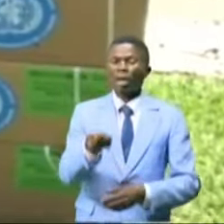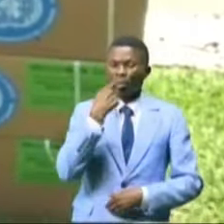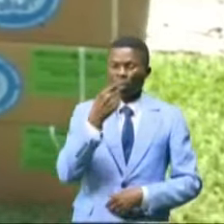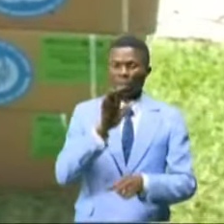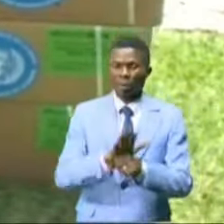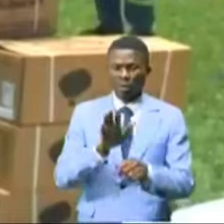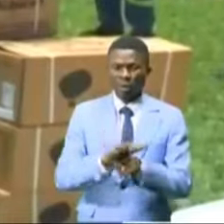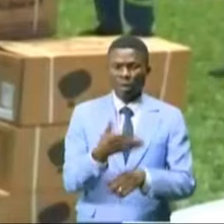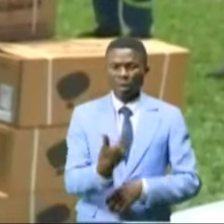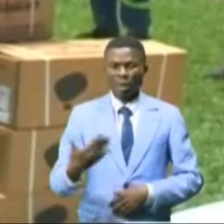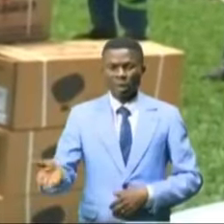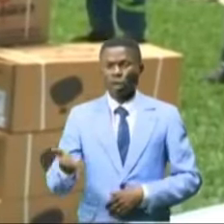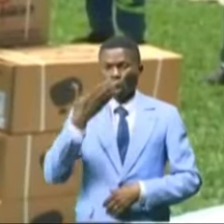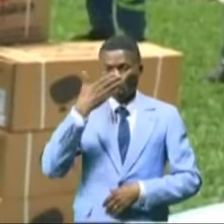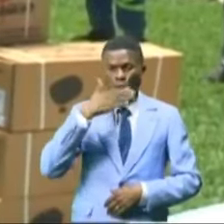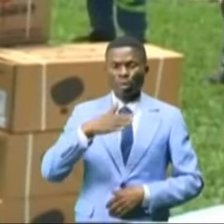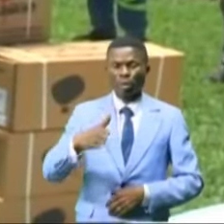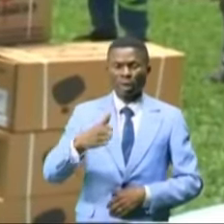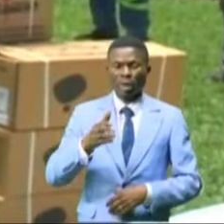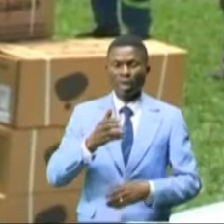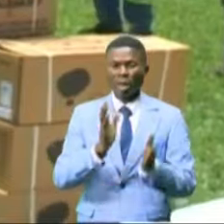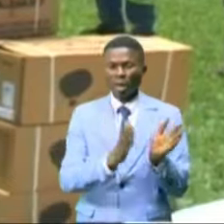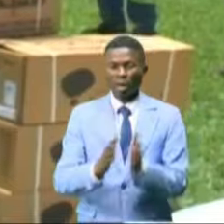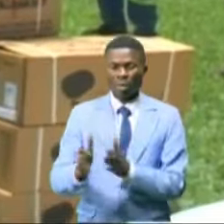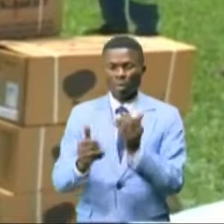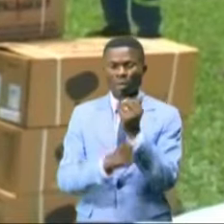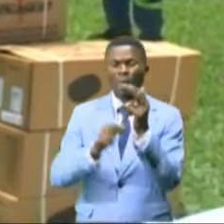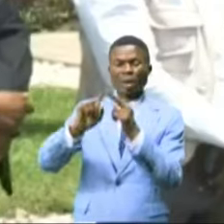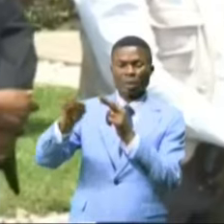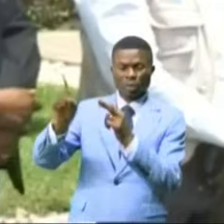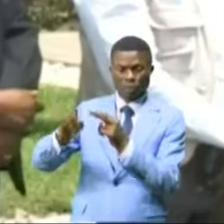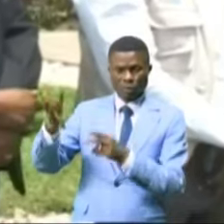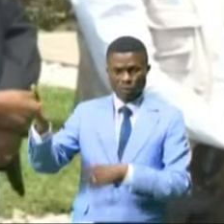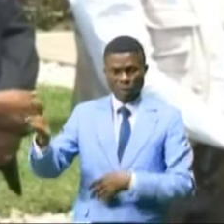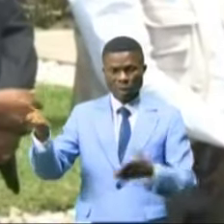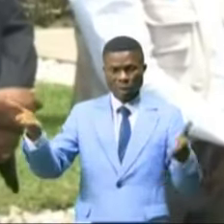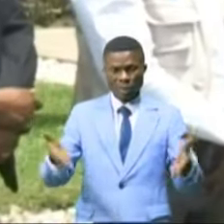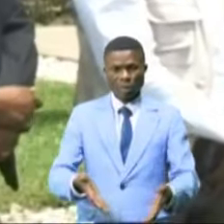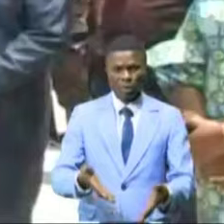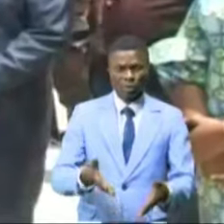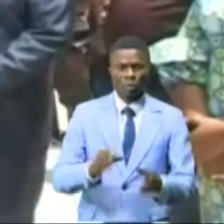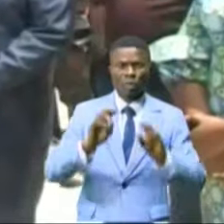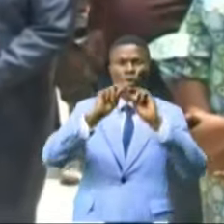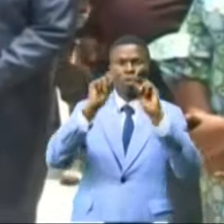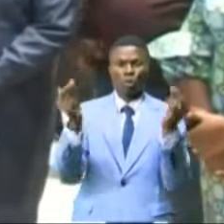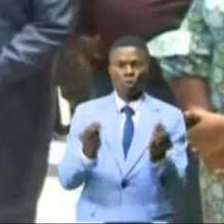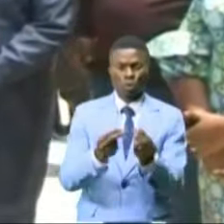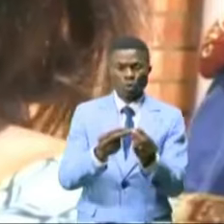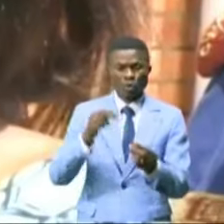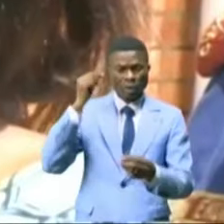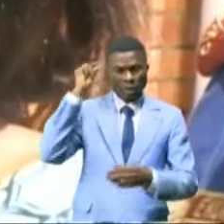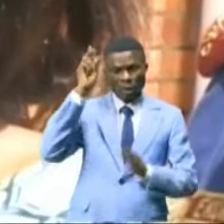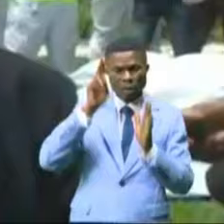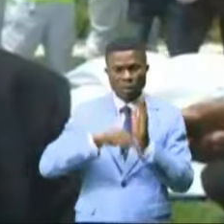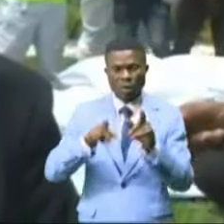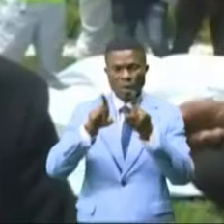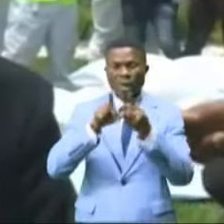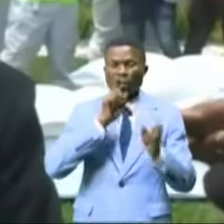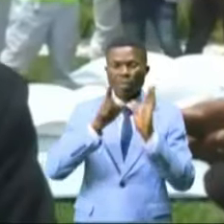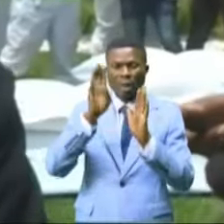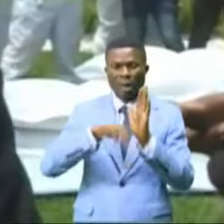et d'équipements médicaux destinés aux déplacés de guerre en présence de la délégation gouvernementale et